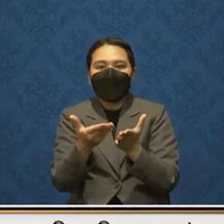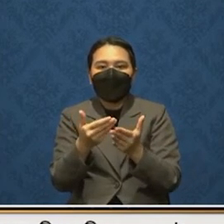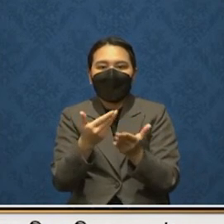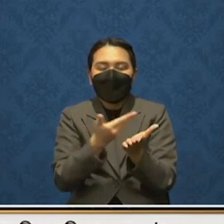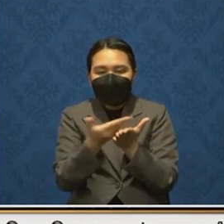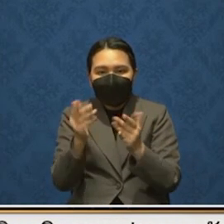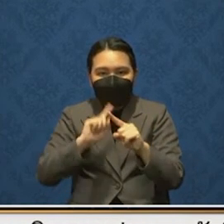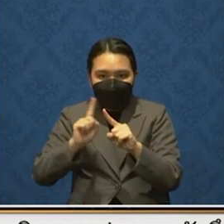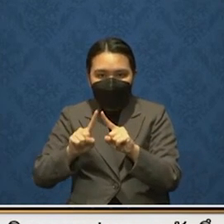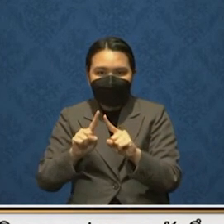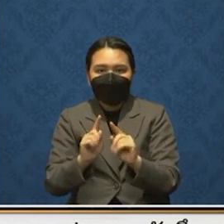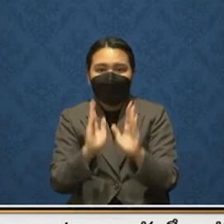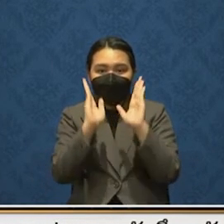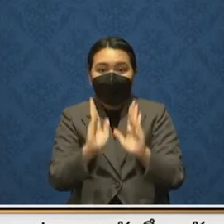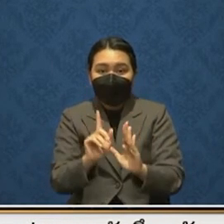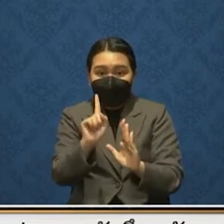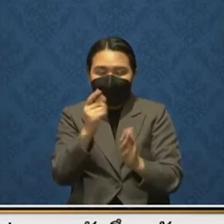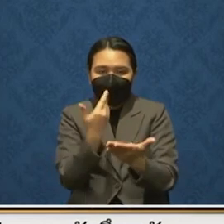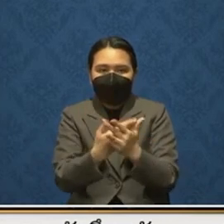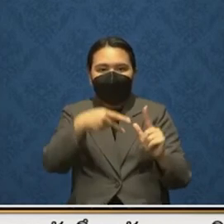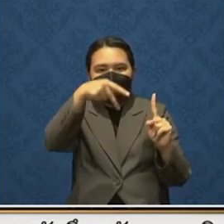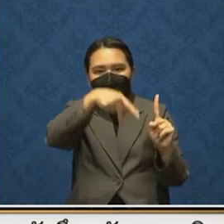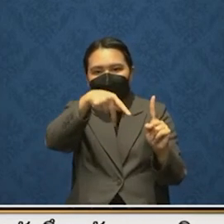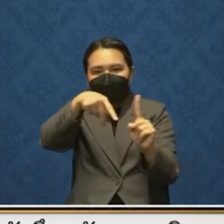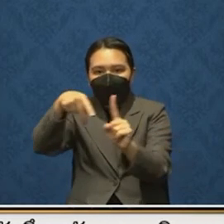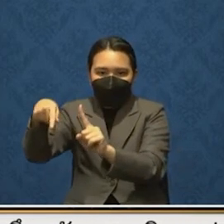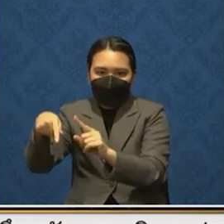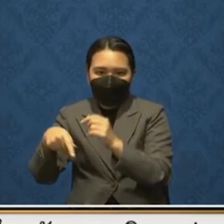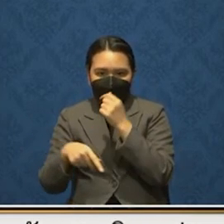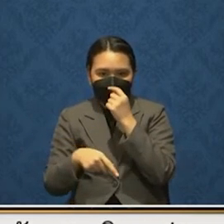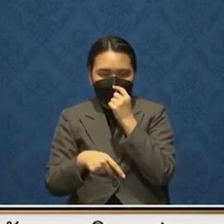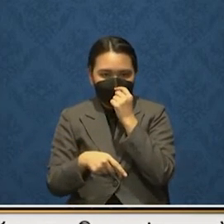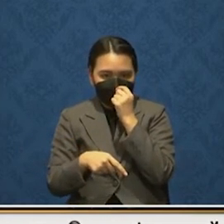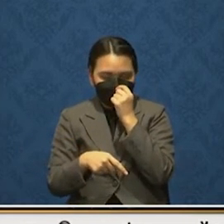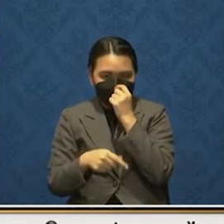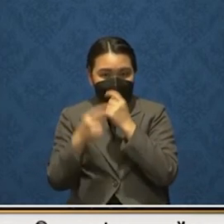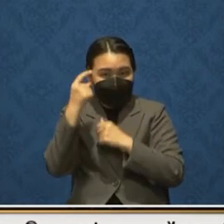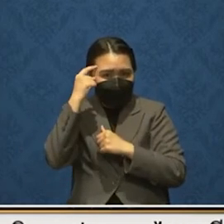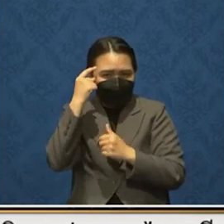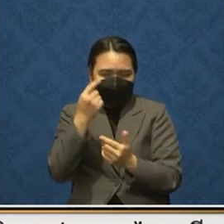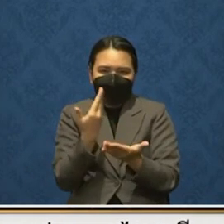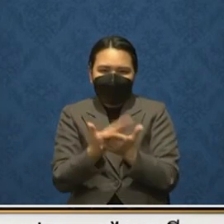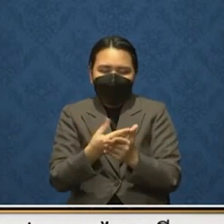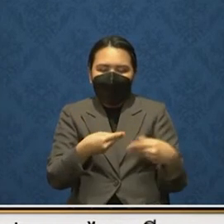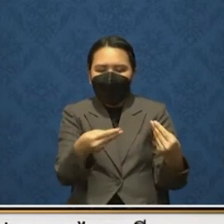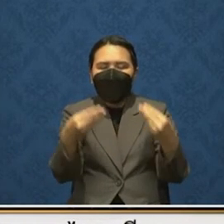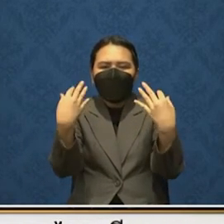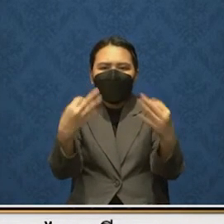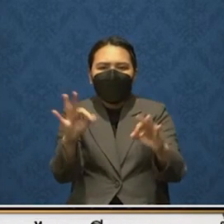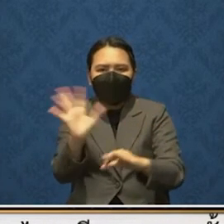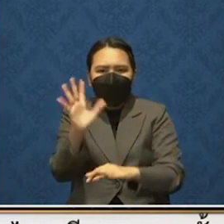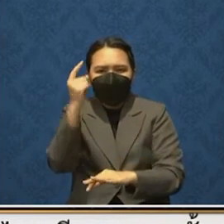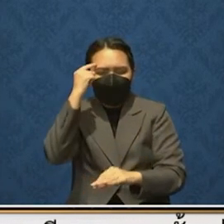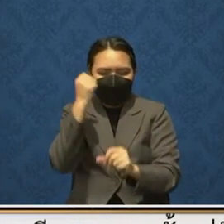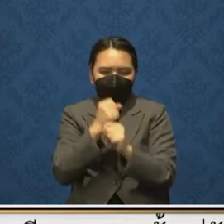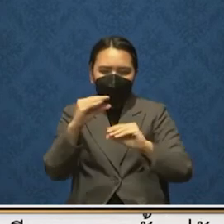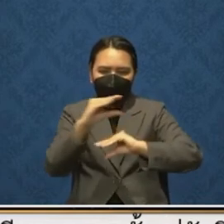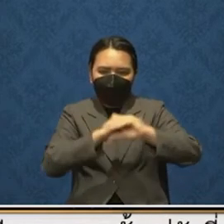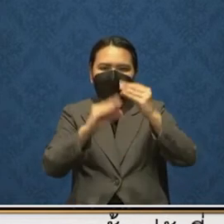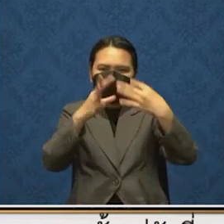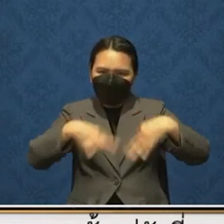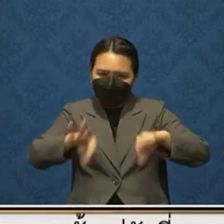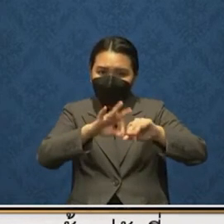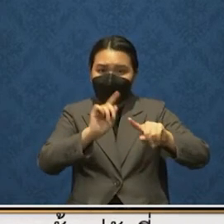มัมควจำเป็เลยคร ตองเอเงินไปแกนะฮะเอไปทำโครงการอ ๆ ที่มควจำเป็ไม่ดีกว่าหรือนะครับ